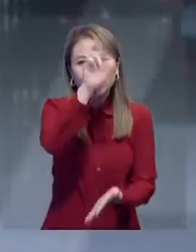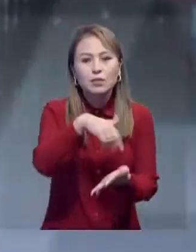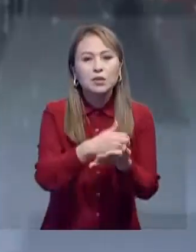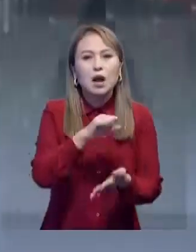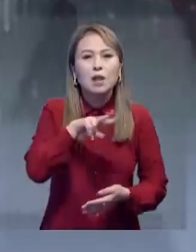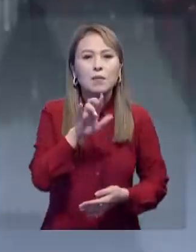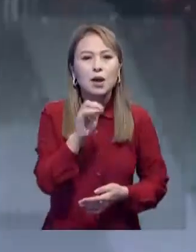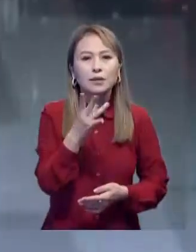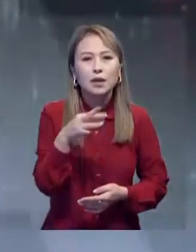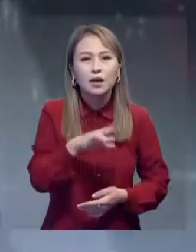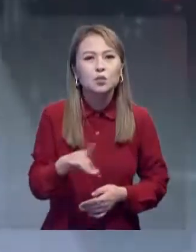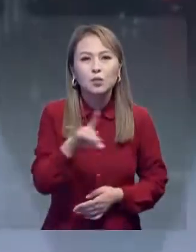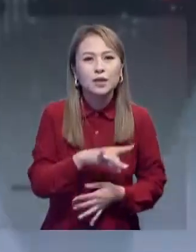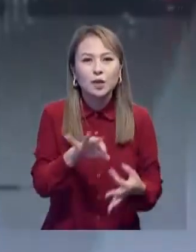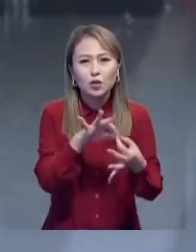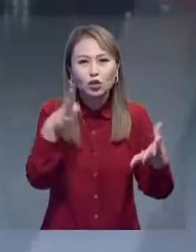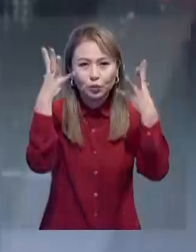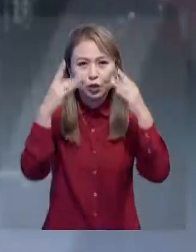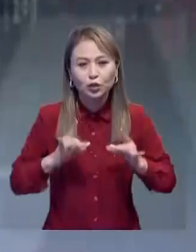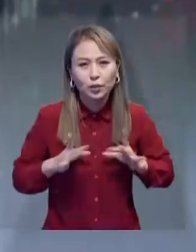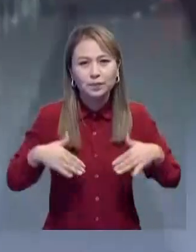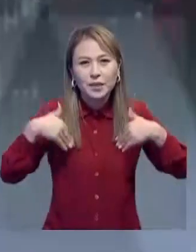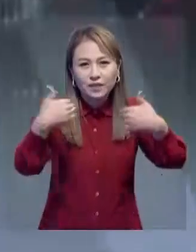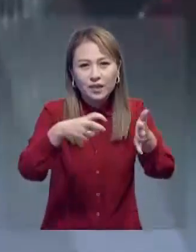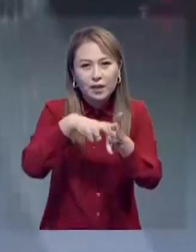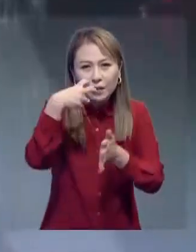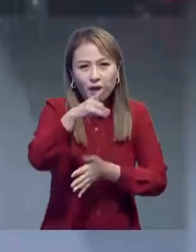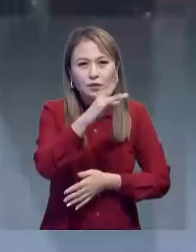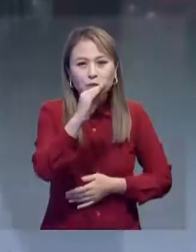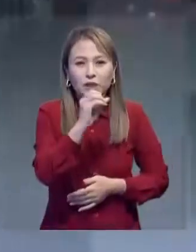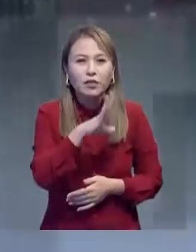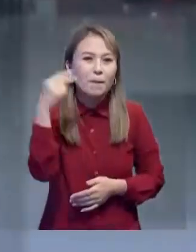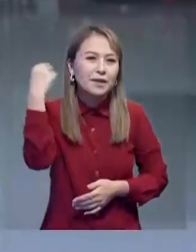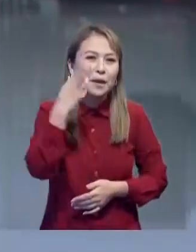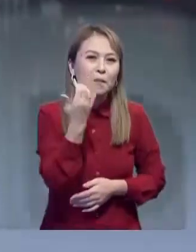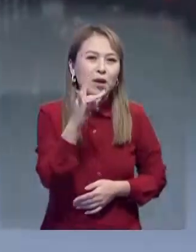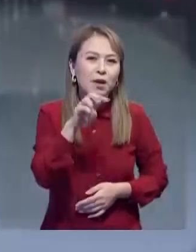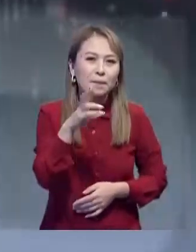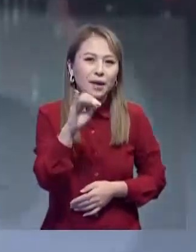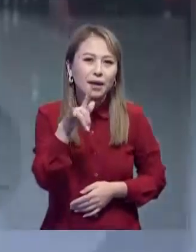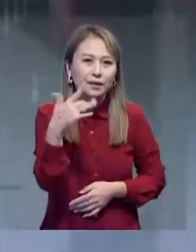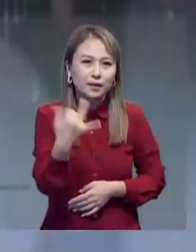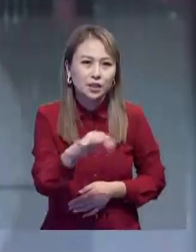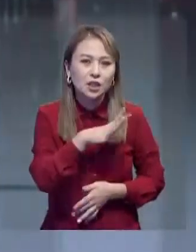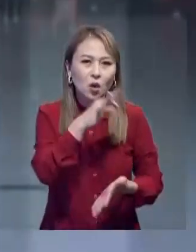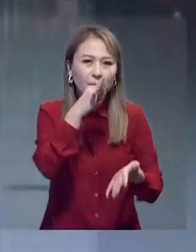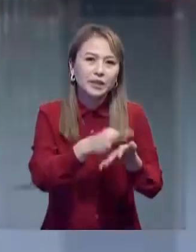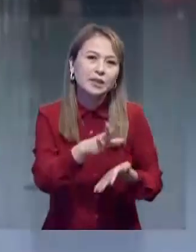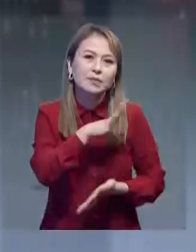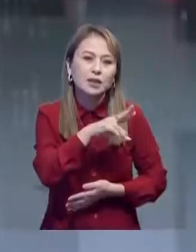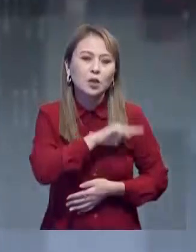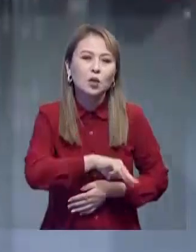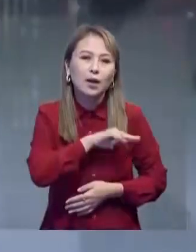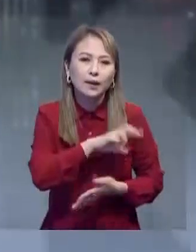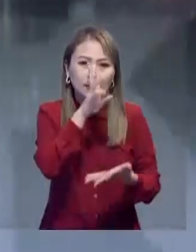Мемлекет басшысы Албания Республикасын тәуелсіздік күнімен құттықтап, жедел хат жолдады. Қасым Жомарт Тоқаев, президент Байрам Бегайдың аса